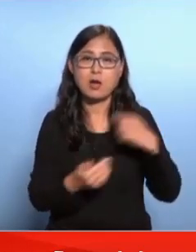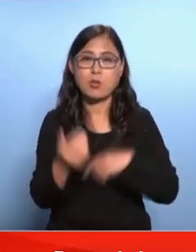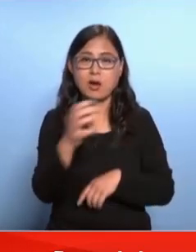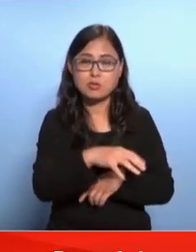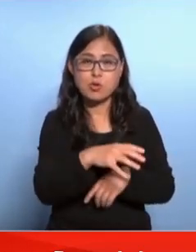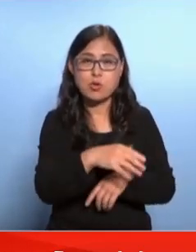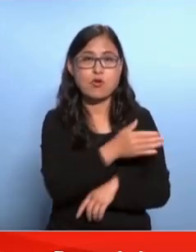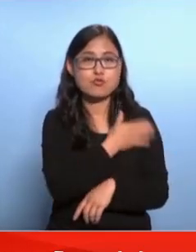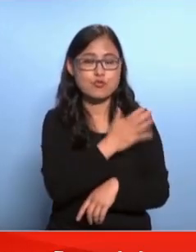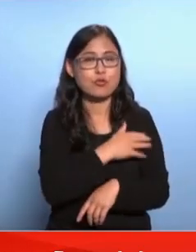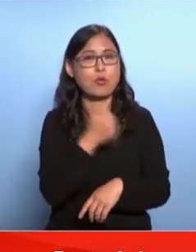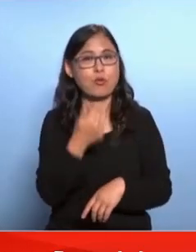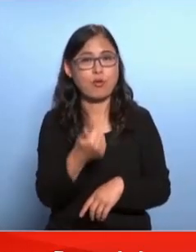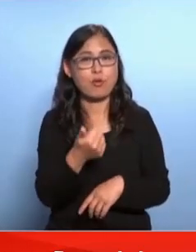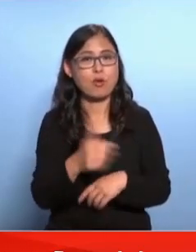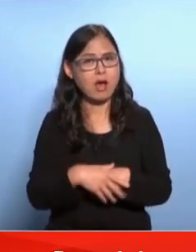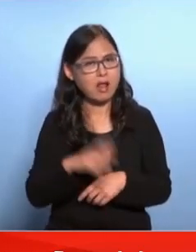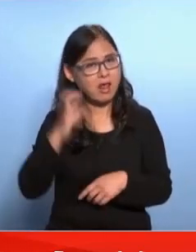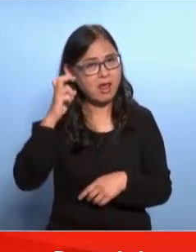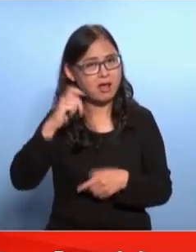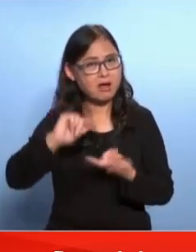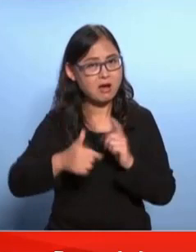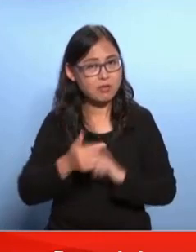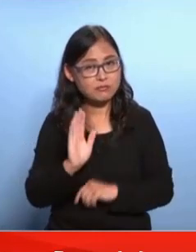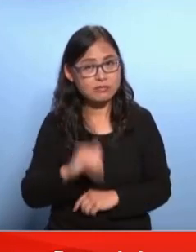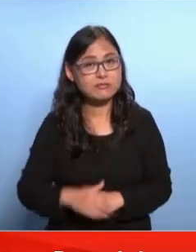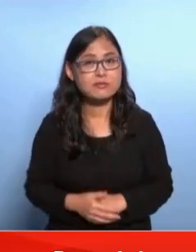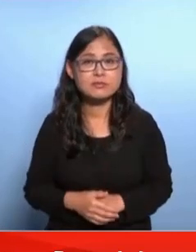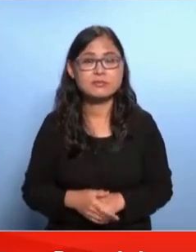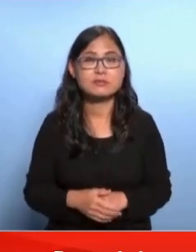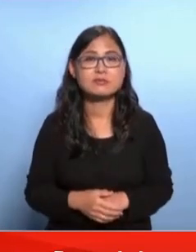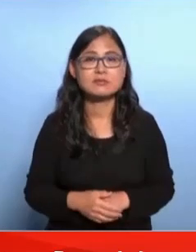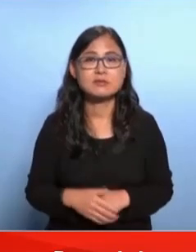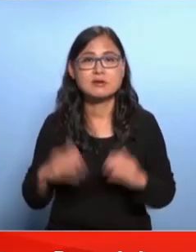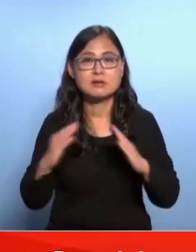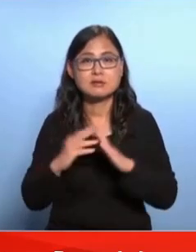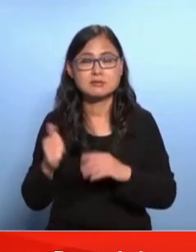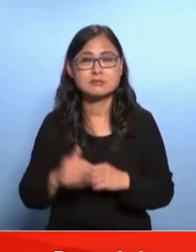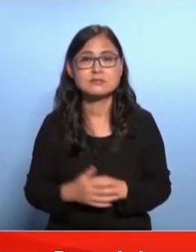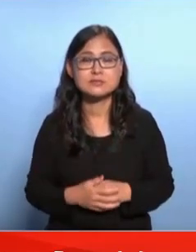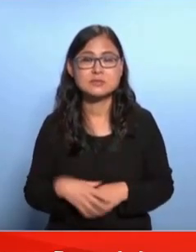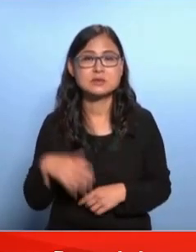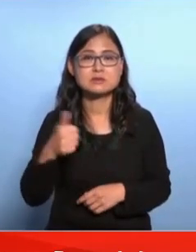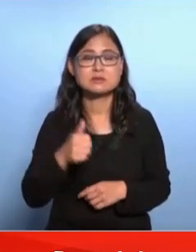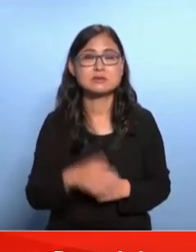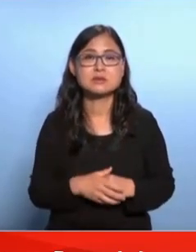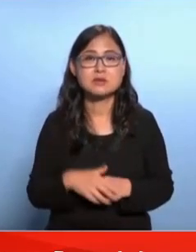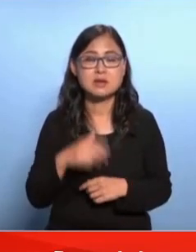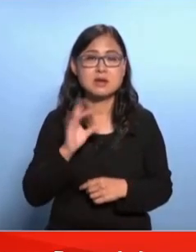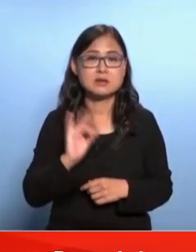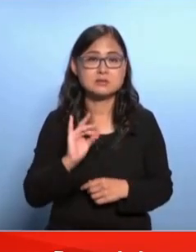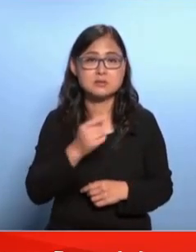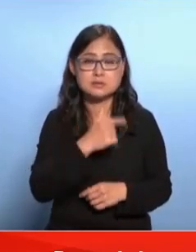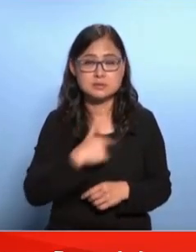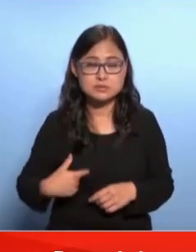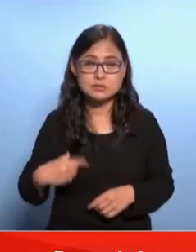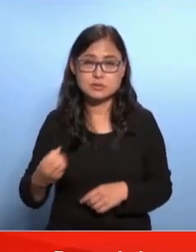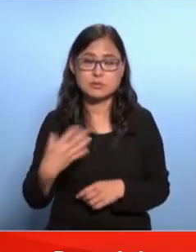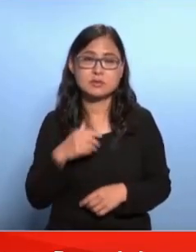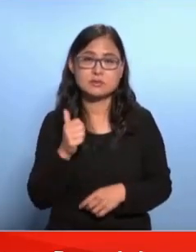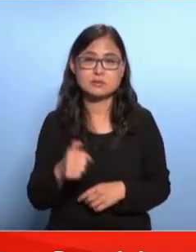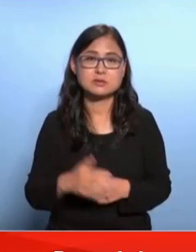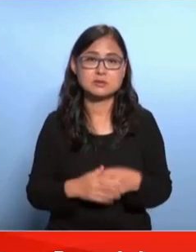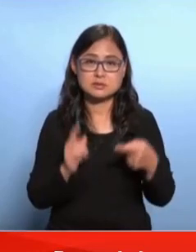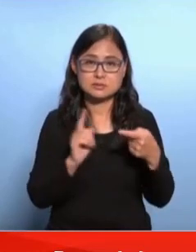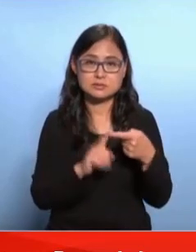嘅員工嚟係好嘅，你會唔會考慮？ 局長， 主席，多謝張宇仁議員嘅問題。第